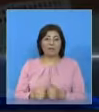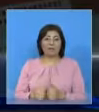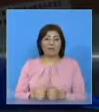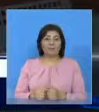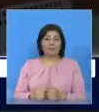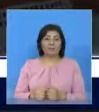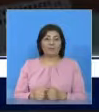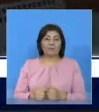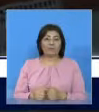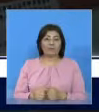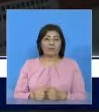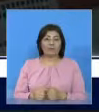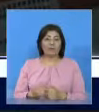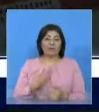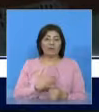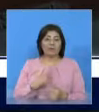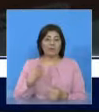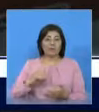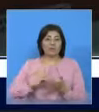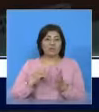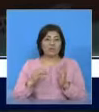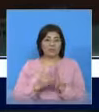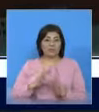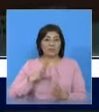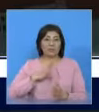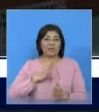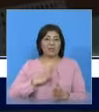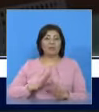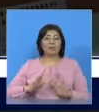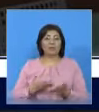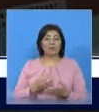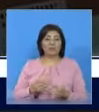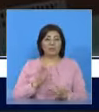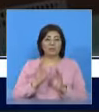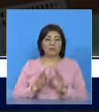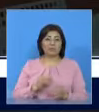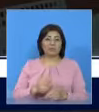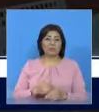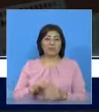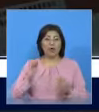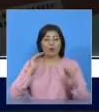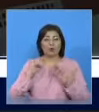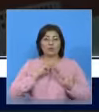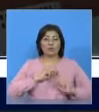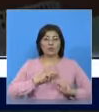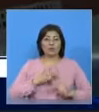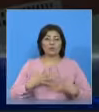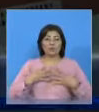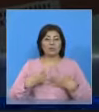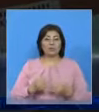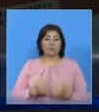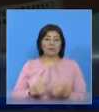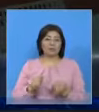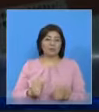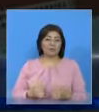только что получила. Вакцинаның алғашқы компонентін салдырдым, жағдайым жақсы, колледжде жұмыс істеймін. Өзім денсаулығым оқушыларының амандығы